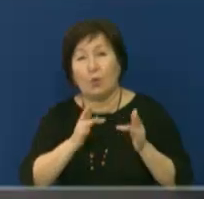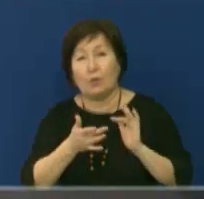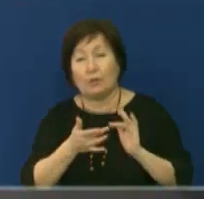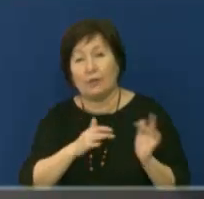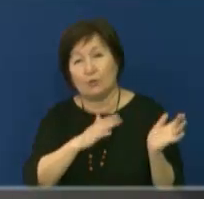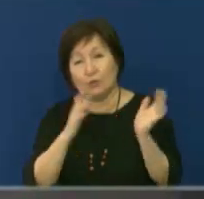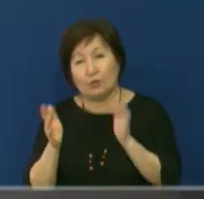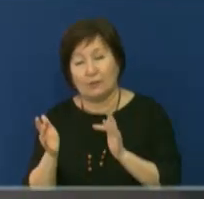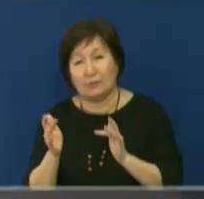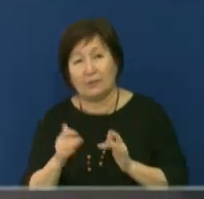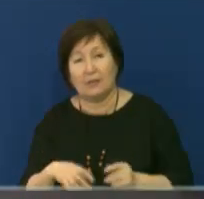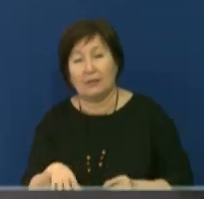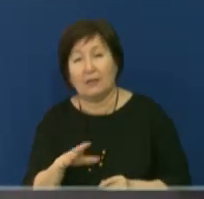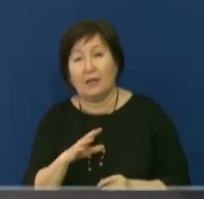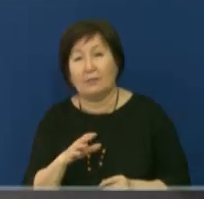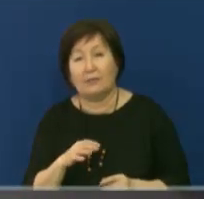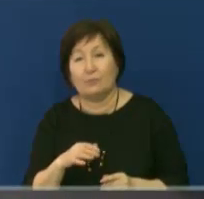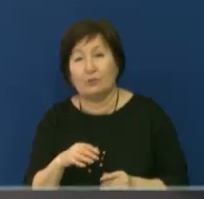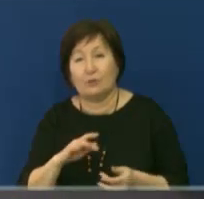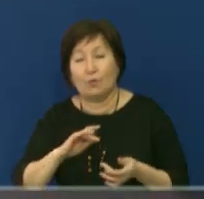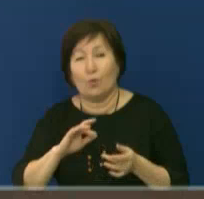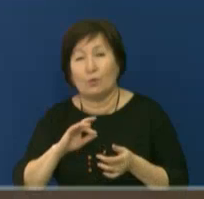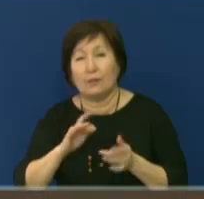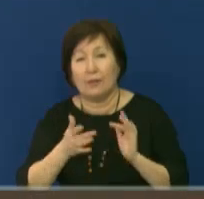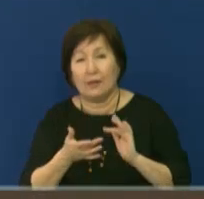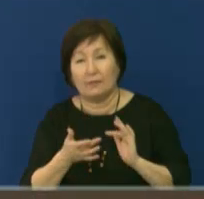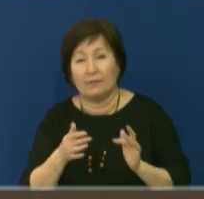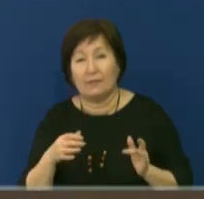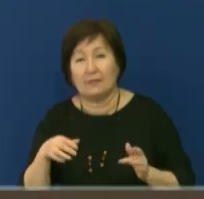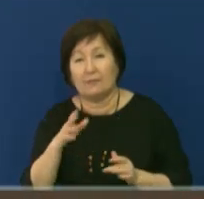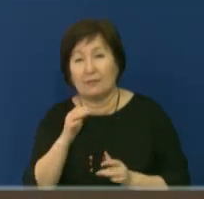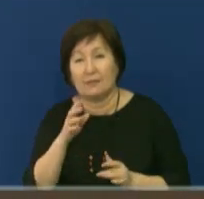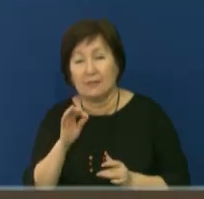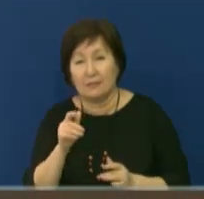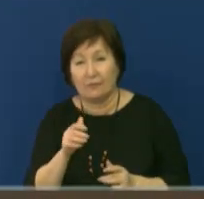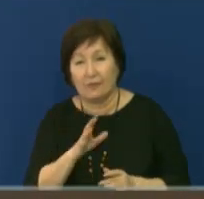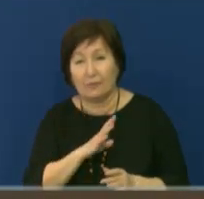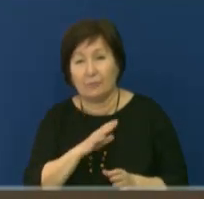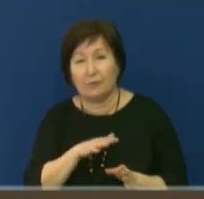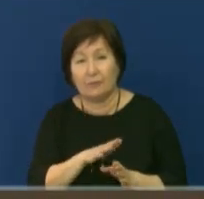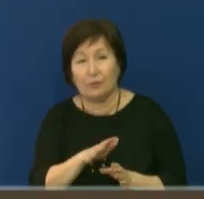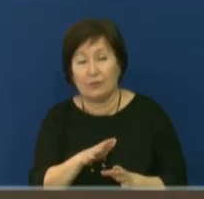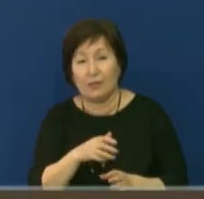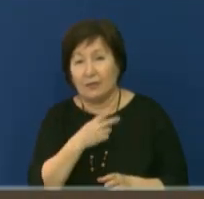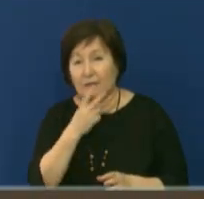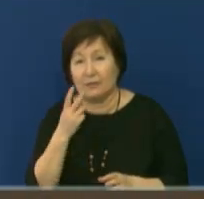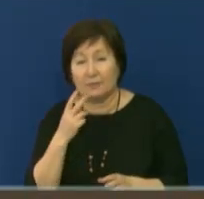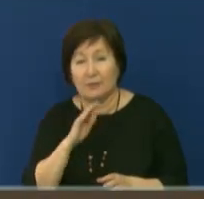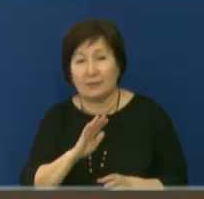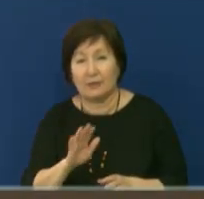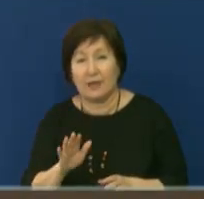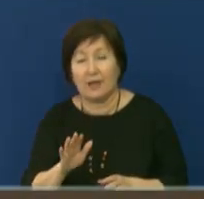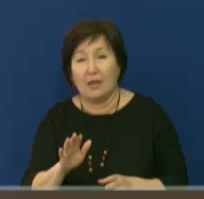тигізетін мерекелердің бірі, дейді фестиваль ұйымдастырушысы. Несмотря на все коронавирусқа байланысты